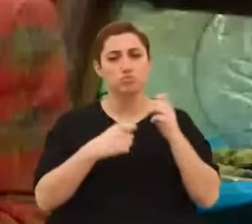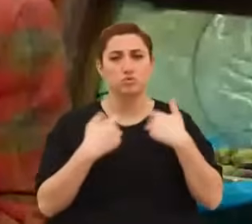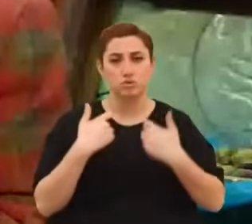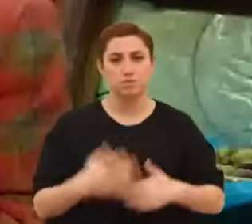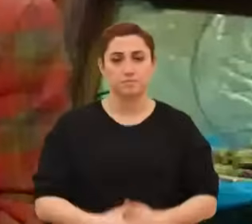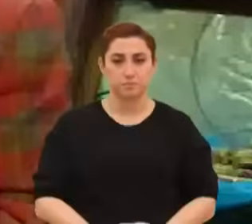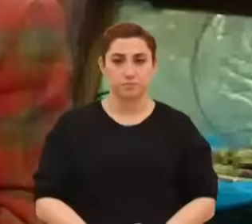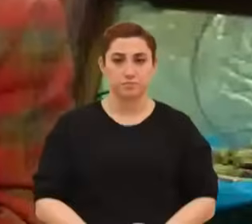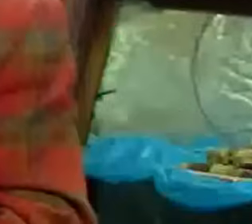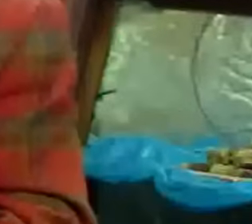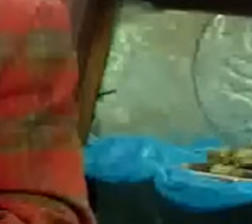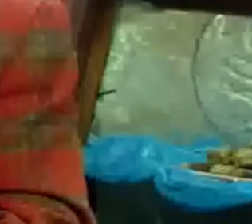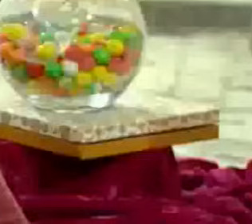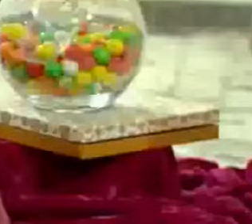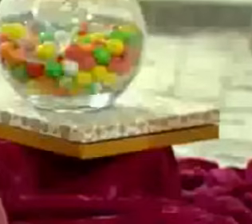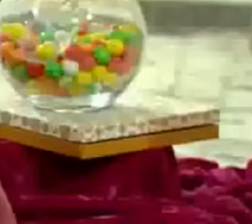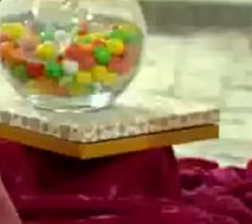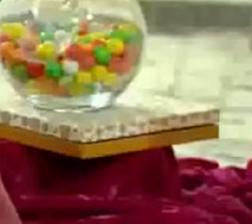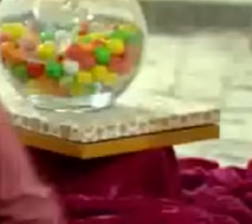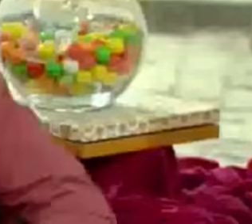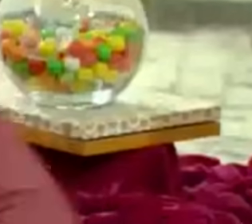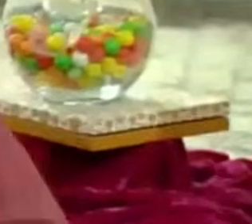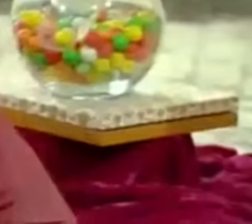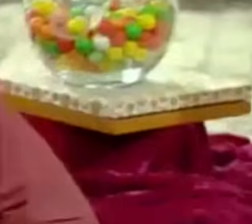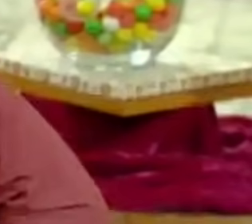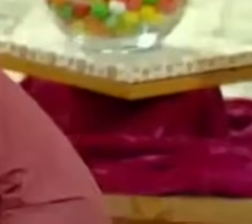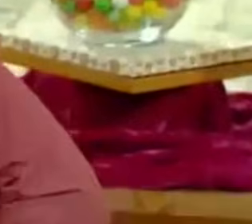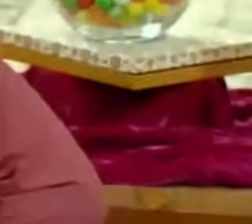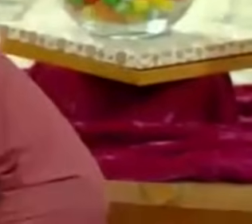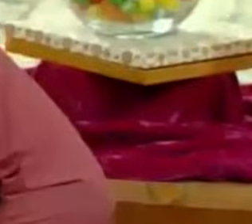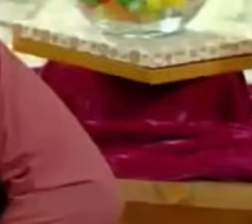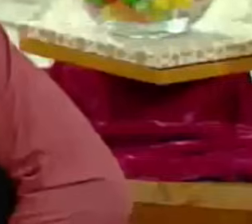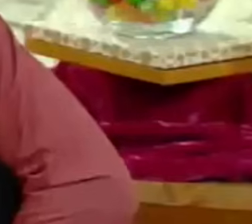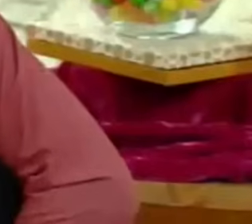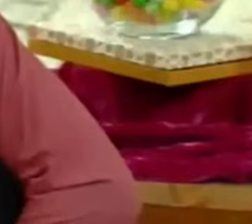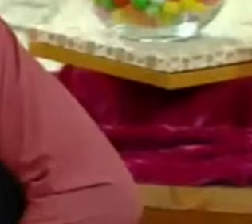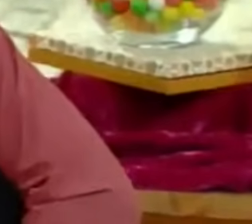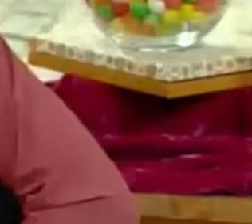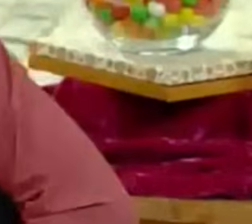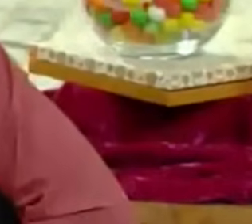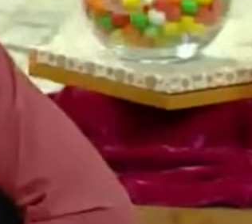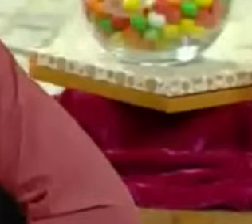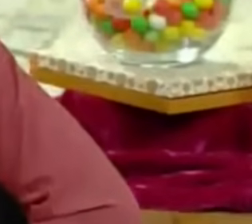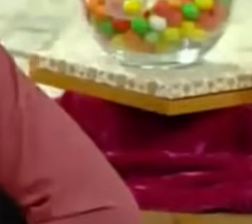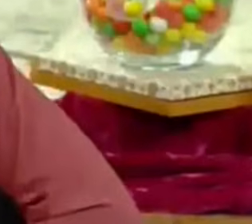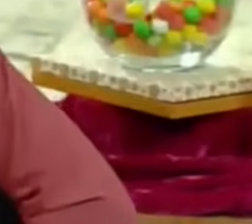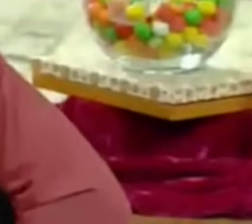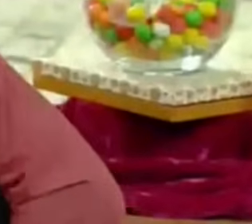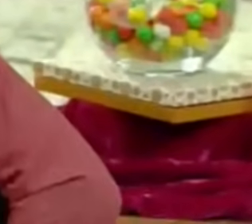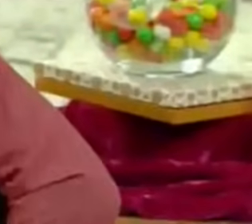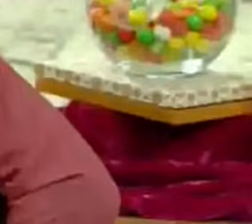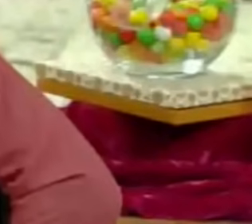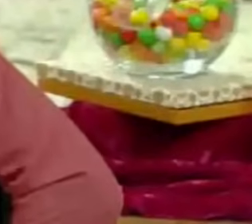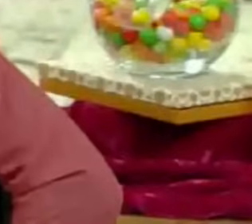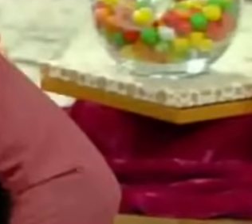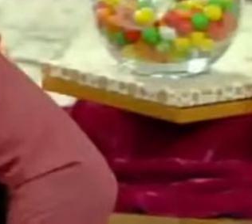Basri gülümseyerek kitabına döndü. Rıza yine düşünce modunda ama pozisyon beğenmiyor. Elini önce alnına sonra